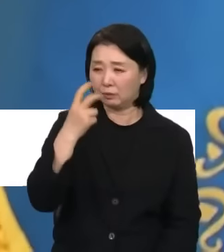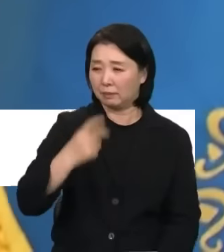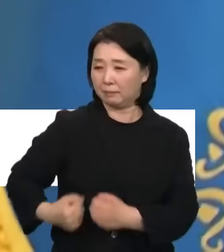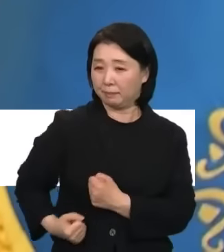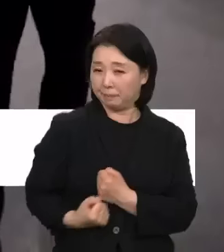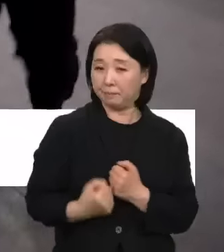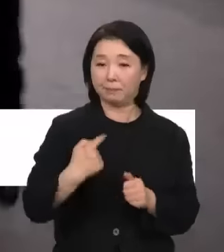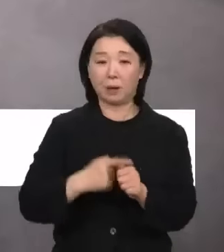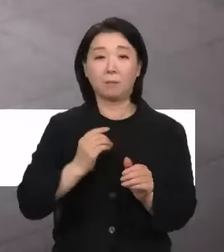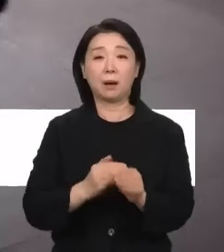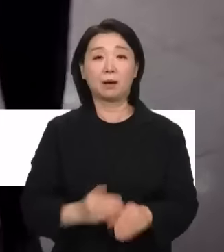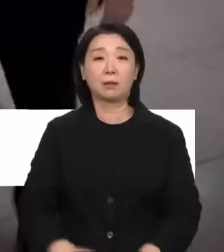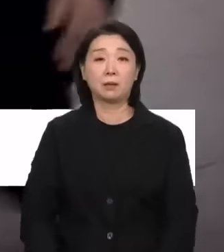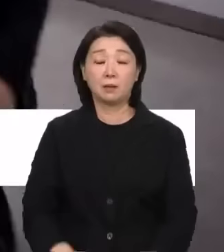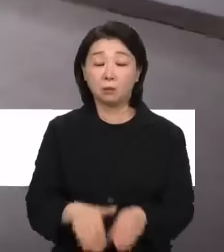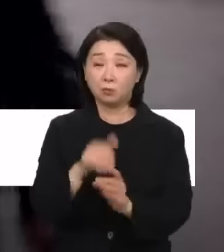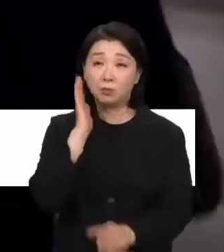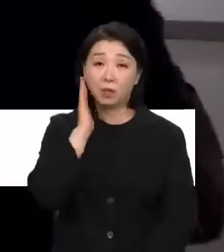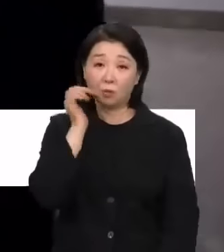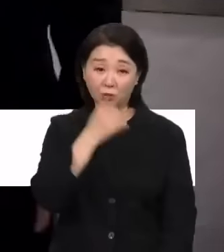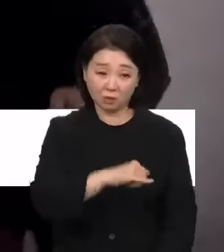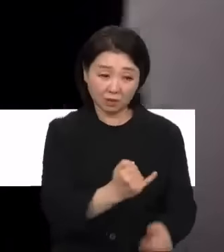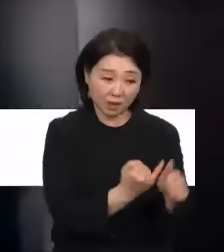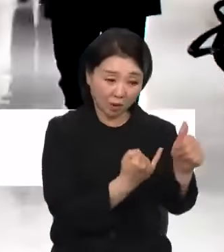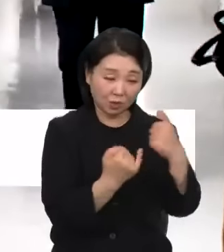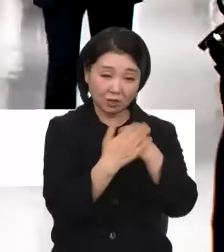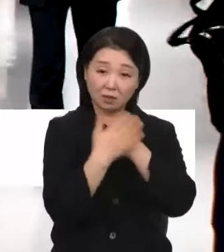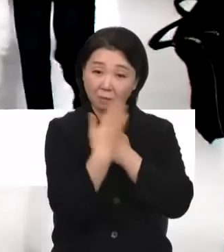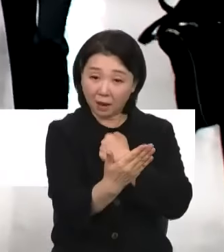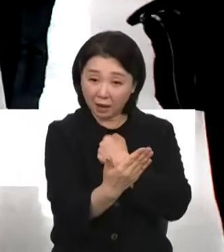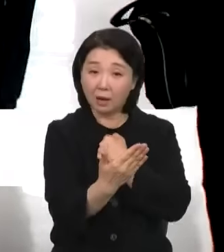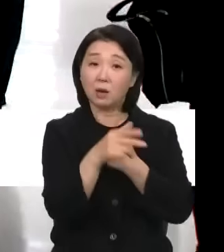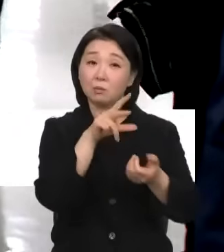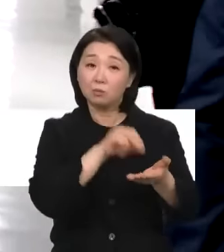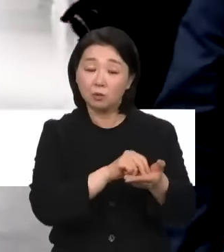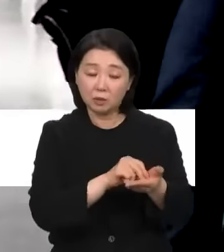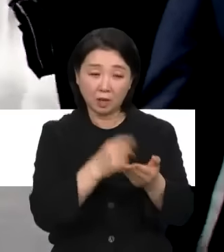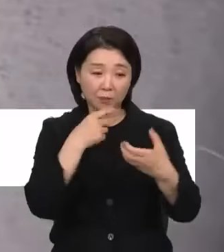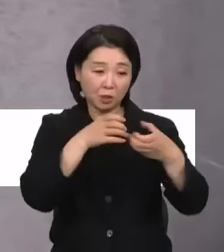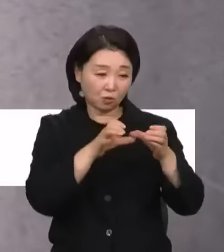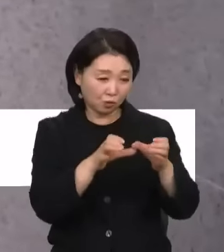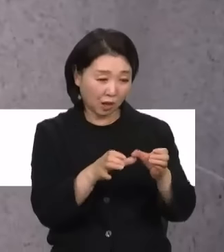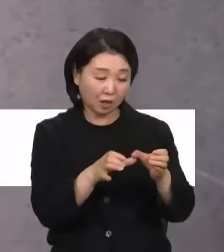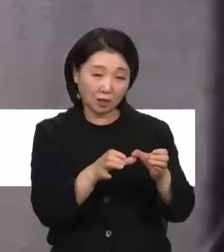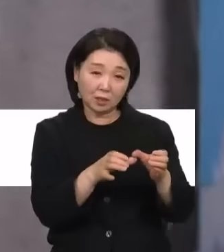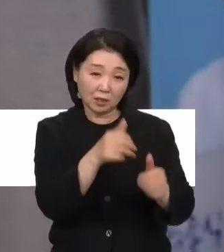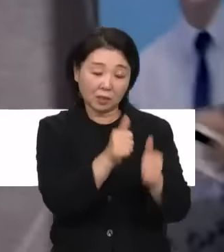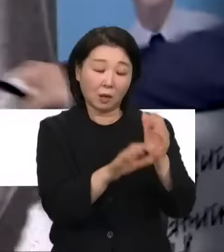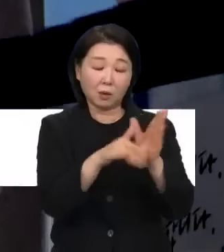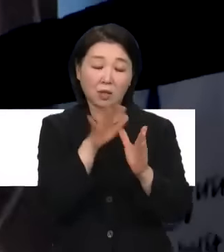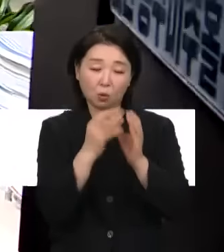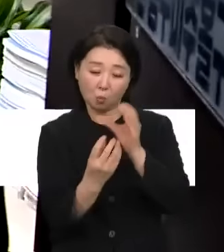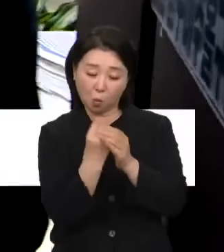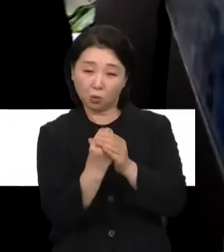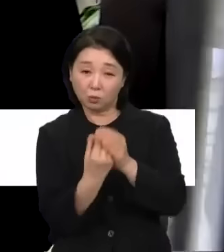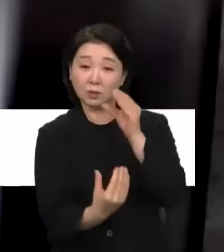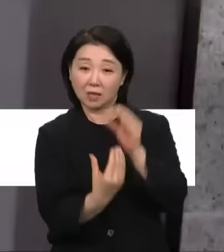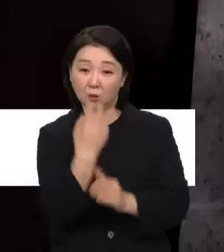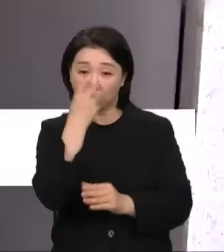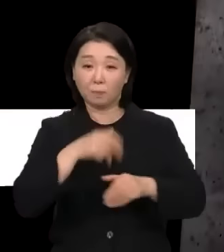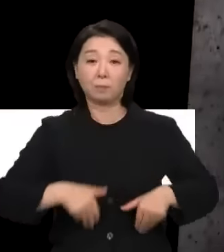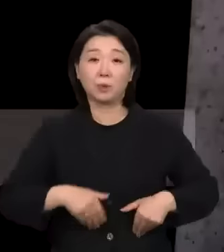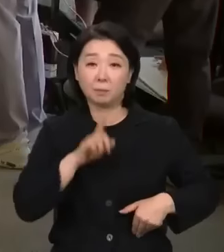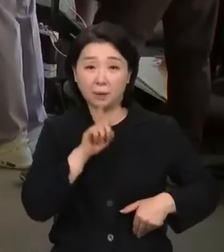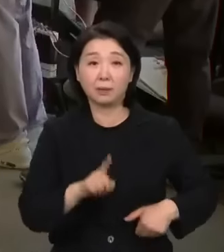나왔습니다. 문재인 전 대통령 전 사위 특혜 의혹이나 민주당 전당대회 돈봉투 사건 등도 속도를 내야 한다고 주장한